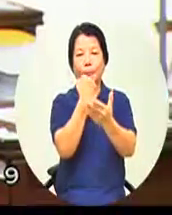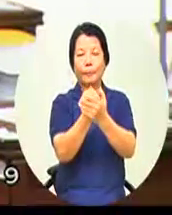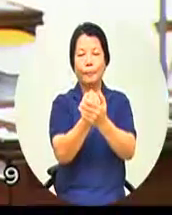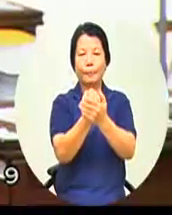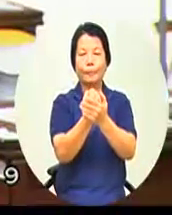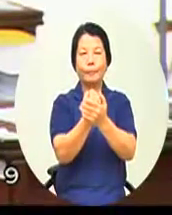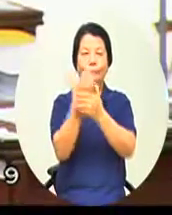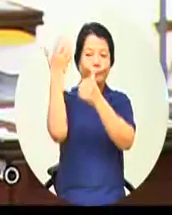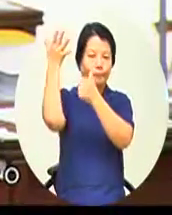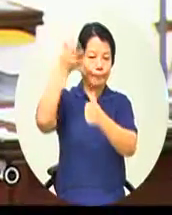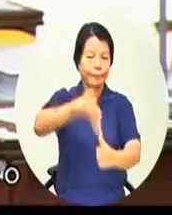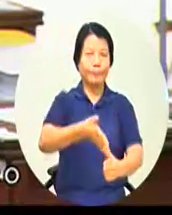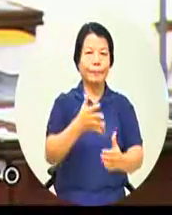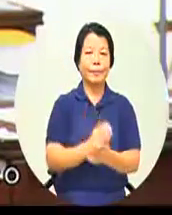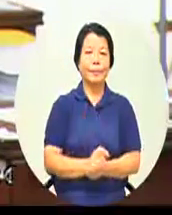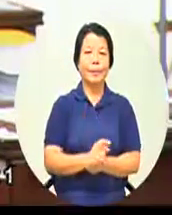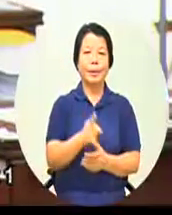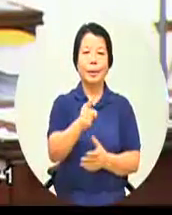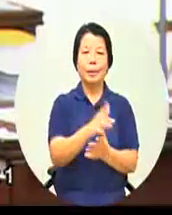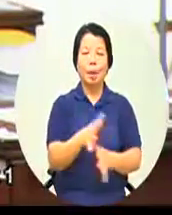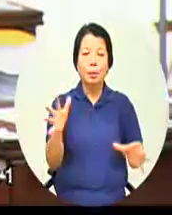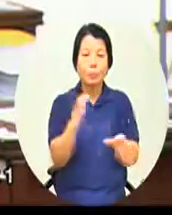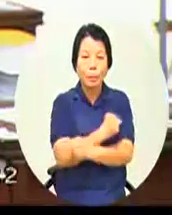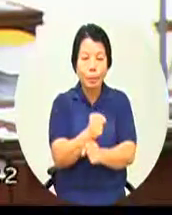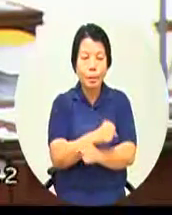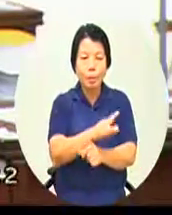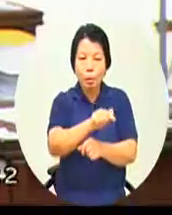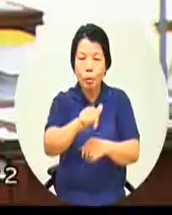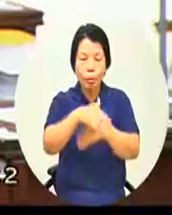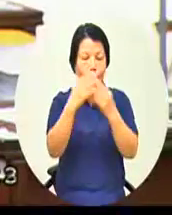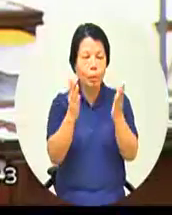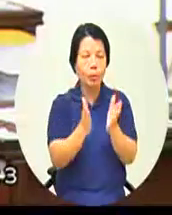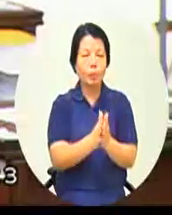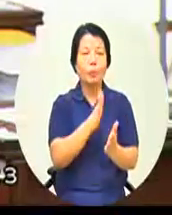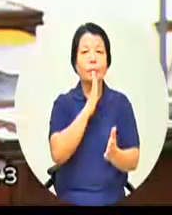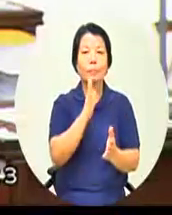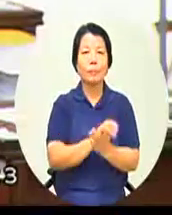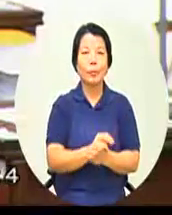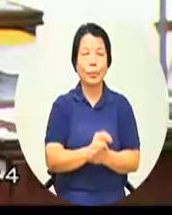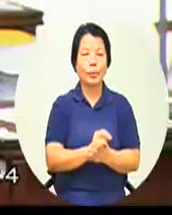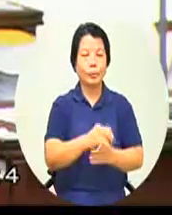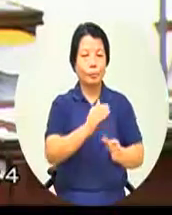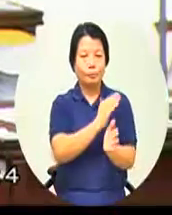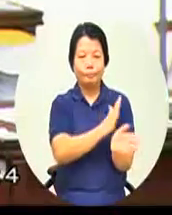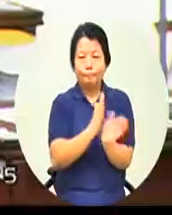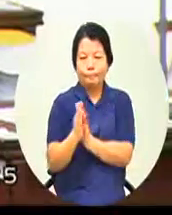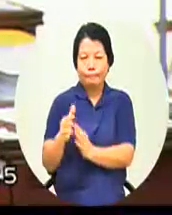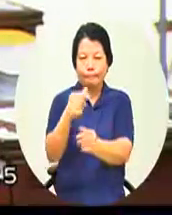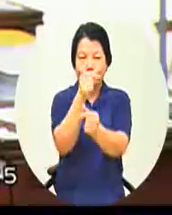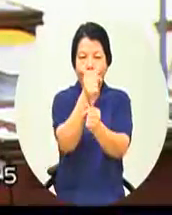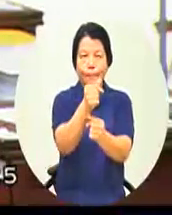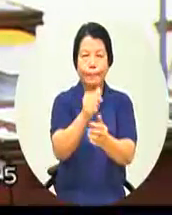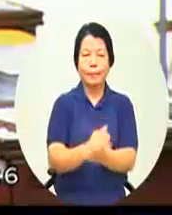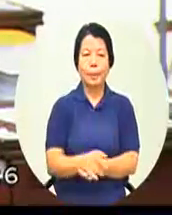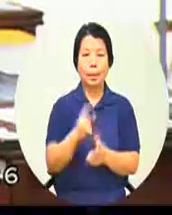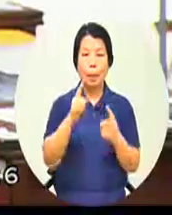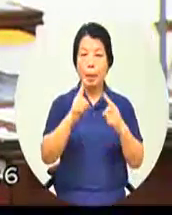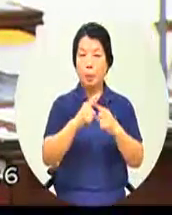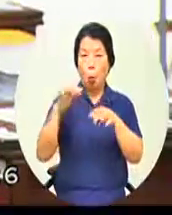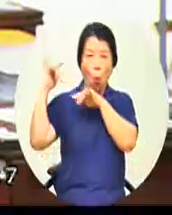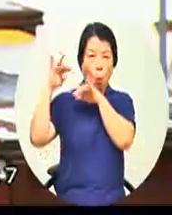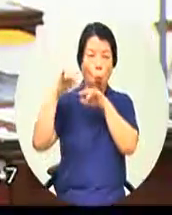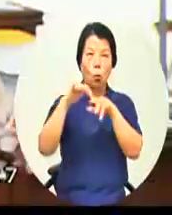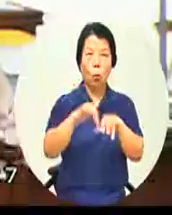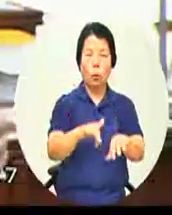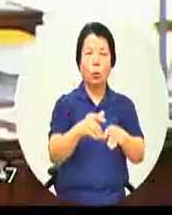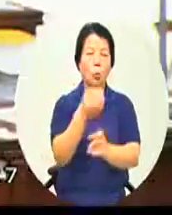术院，对不对？吼，整理了也袂歹，因为我定定一看，对不对？今摆变作讲遐人潮嘛，足济啦。人潮哦，拢得去